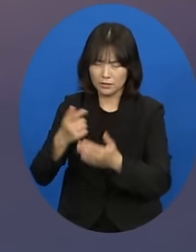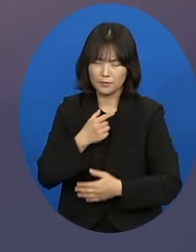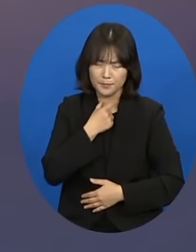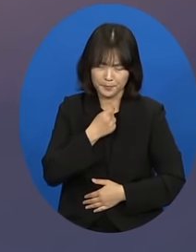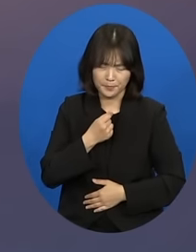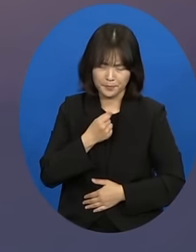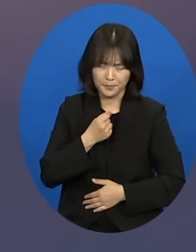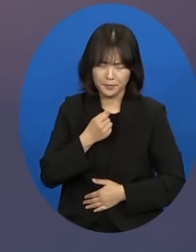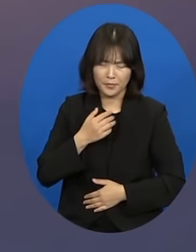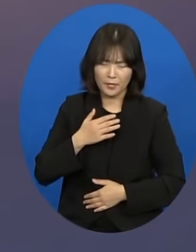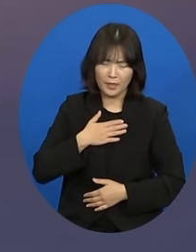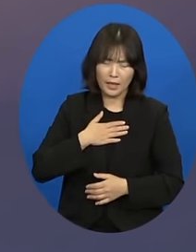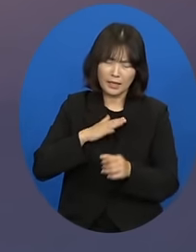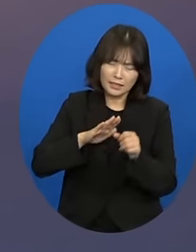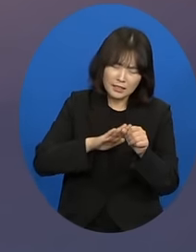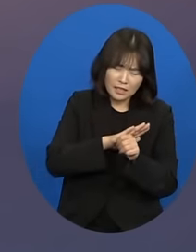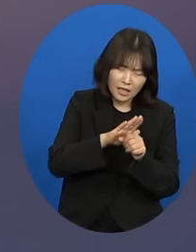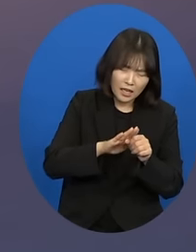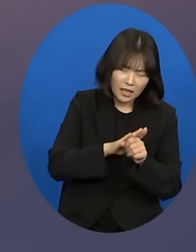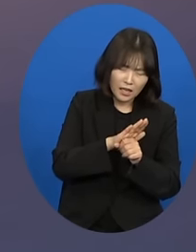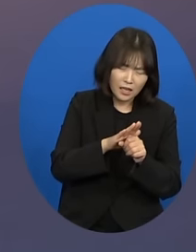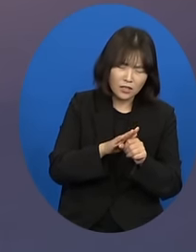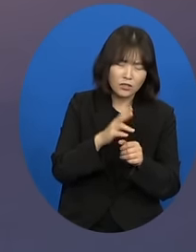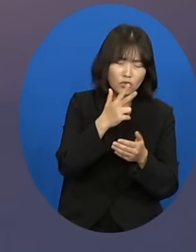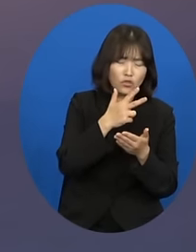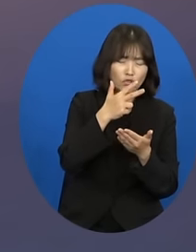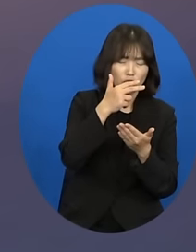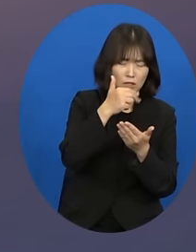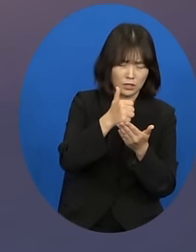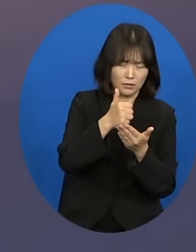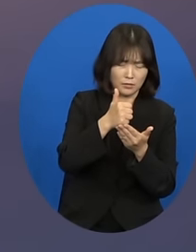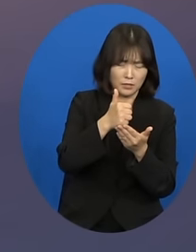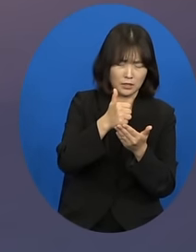내 사랑하는 주님이 아버지께 그렇게 나아가